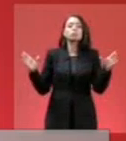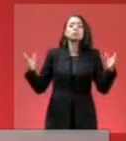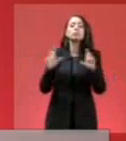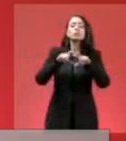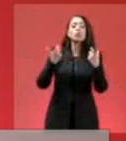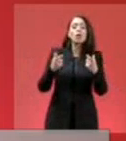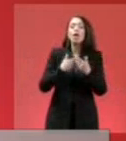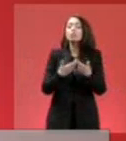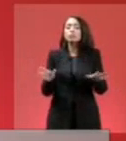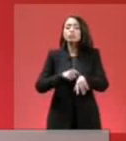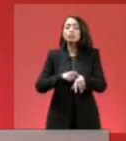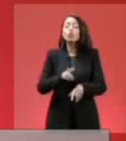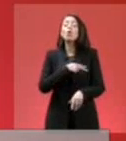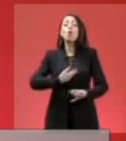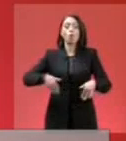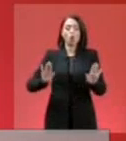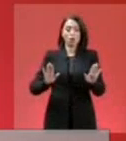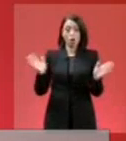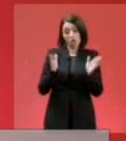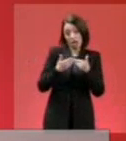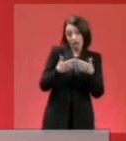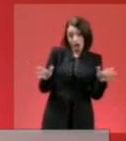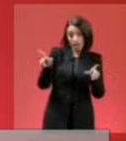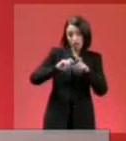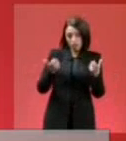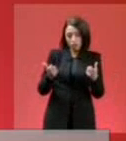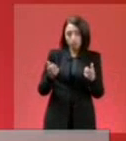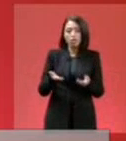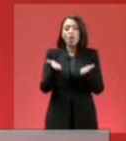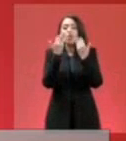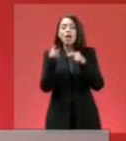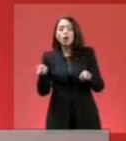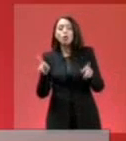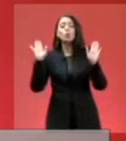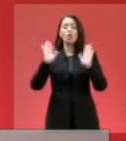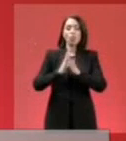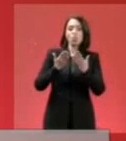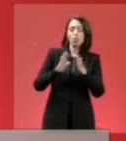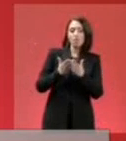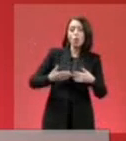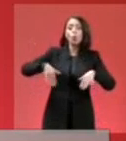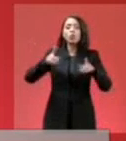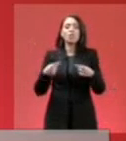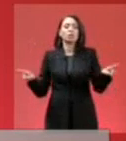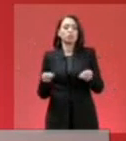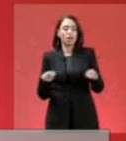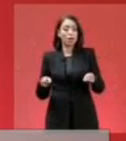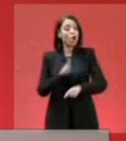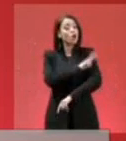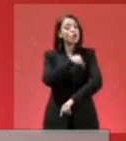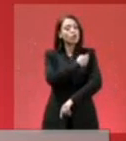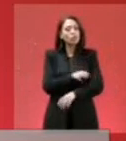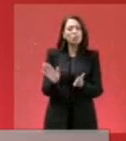δεν άνοιγαν στην ώρα τους και όταν άνοιγαν ήταν χωρίς δασκάλους και χωρίς βιβλία, με